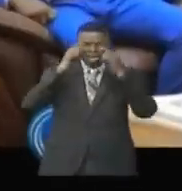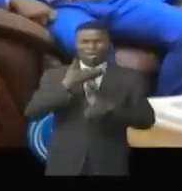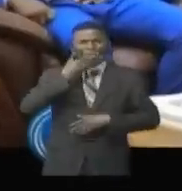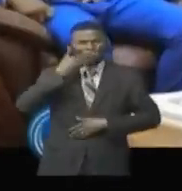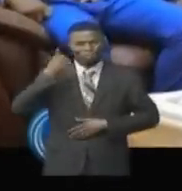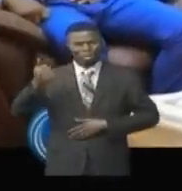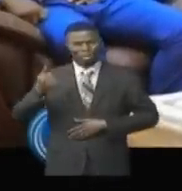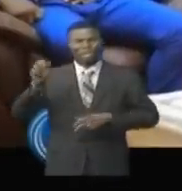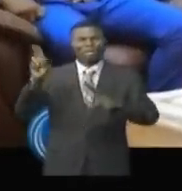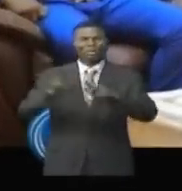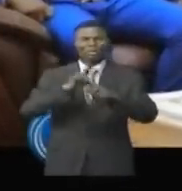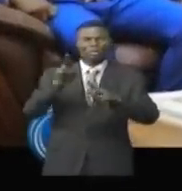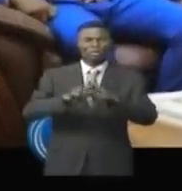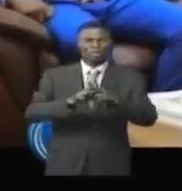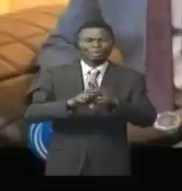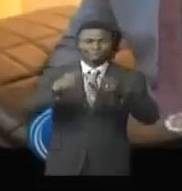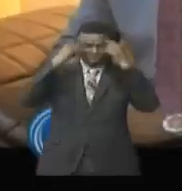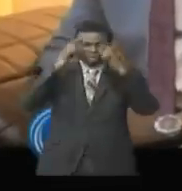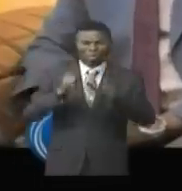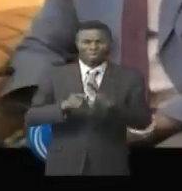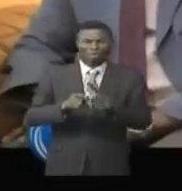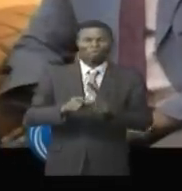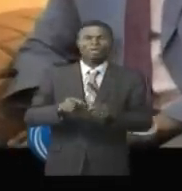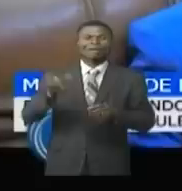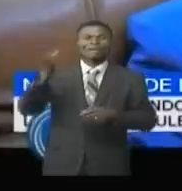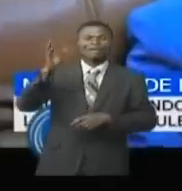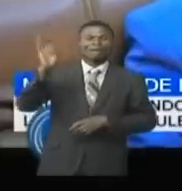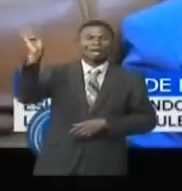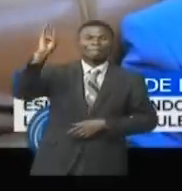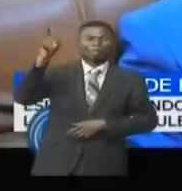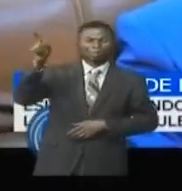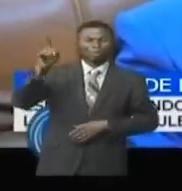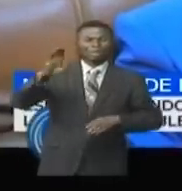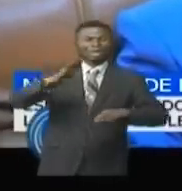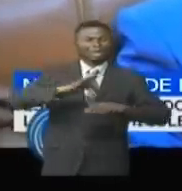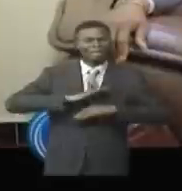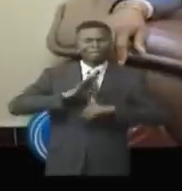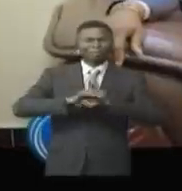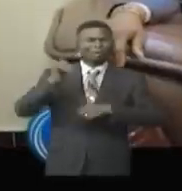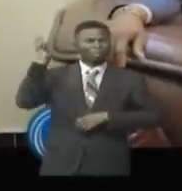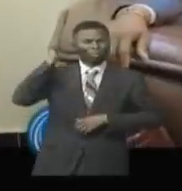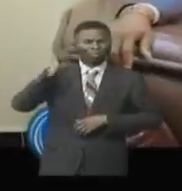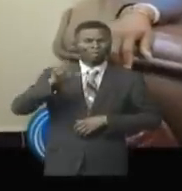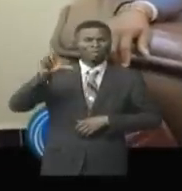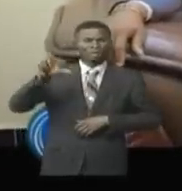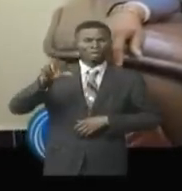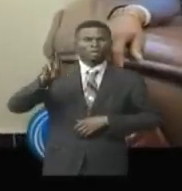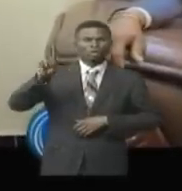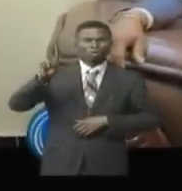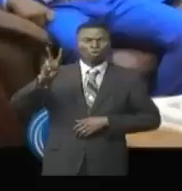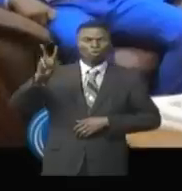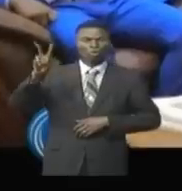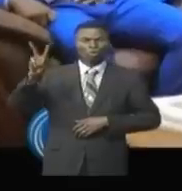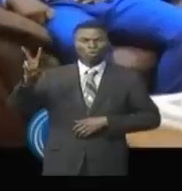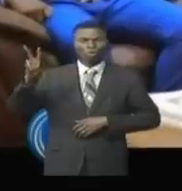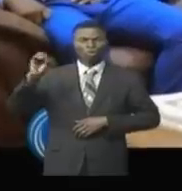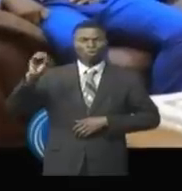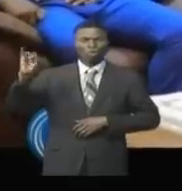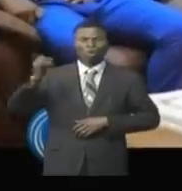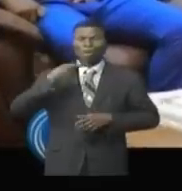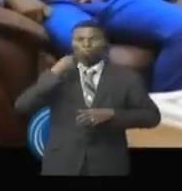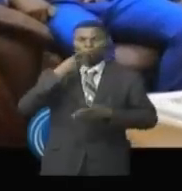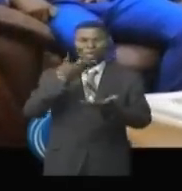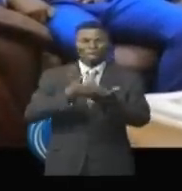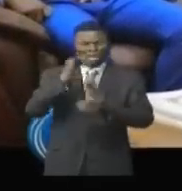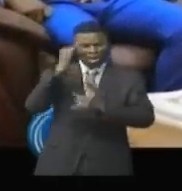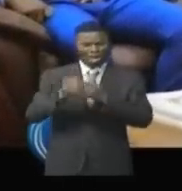l'application de l'accord de Bibois. Cette position satisfait le professeur Rodolphe Liolo, coordonnateur du RAPUCO, qui s'exprimait au sortir